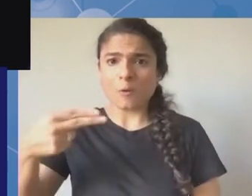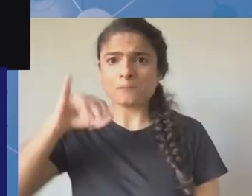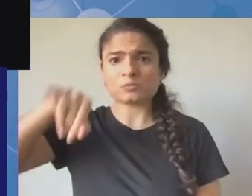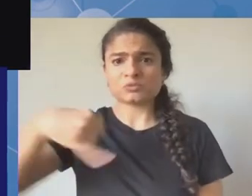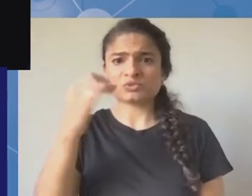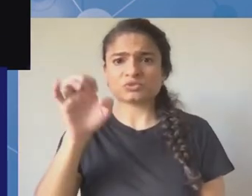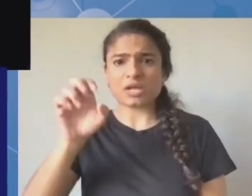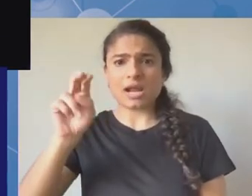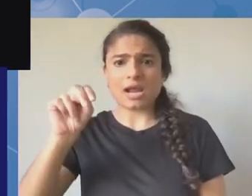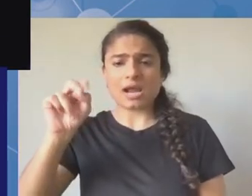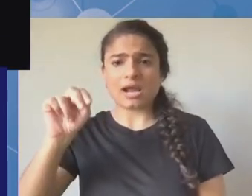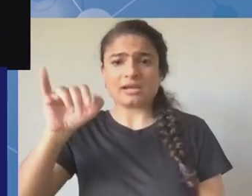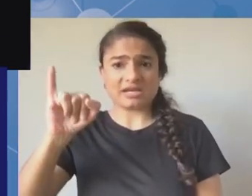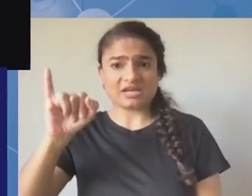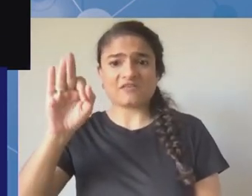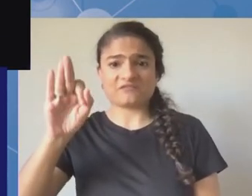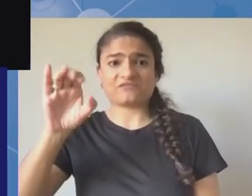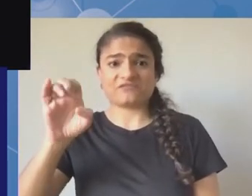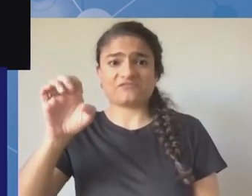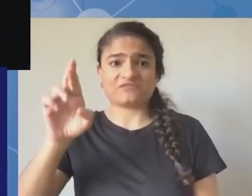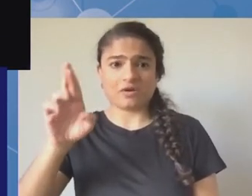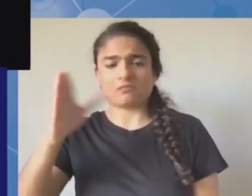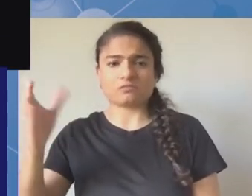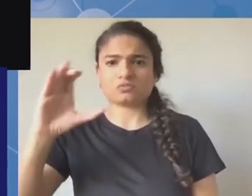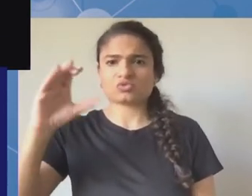أولا أعبر عن مدى امتناني